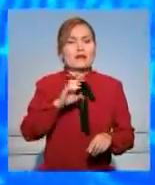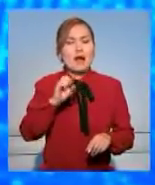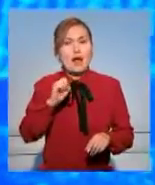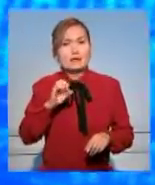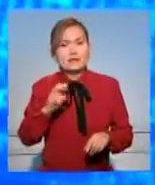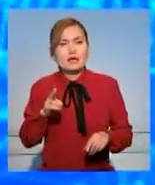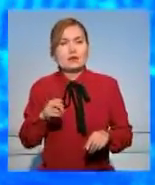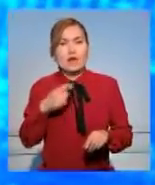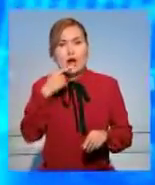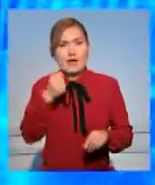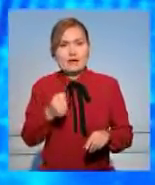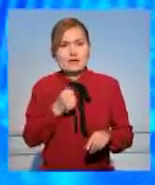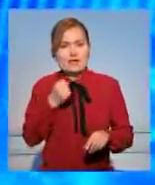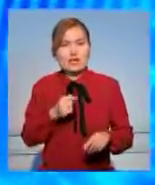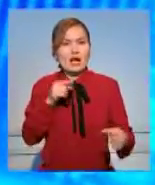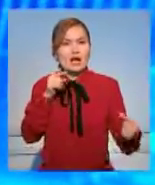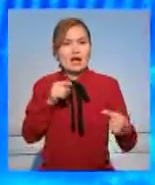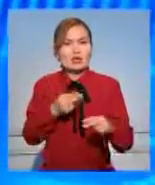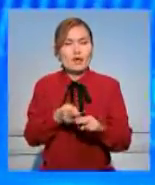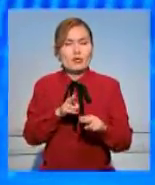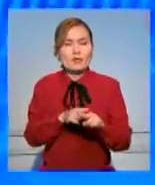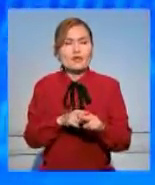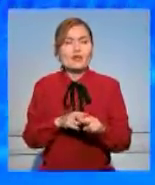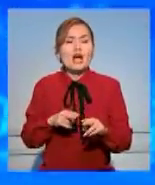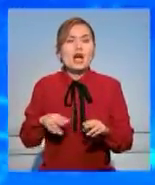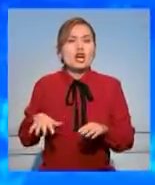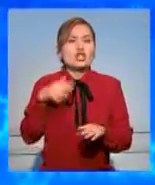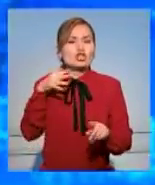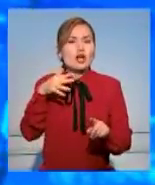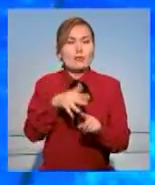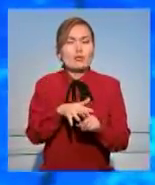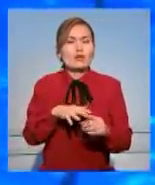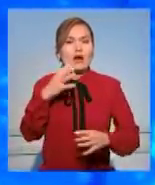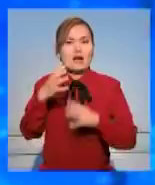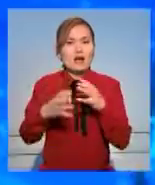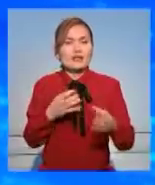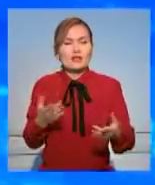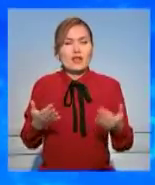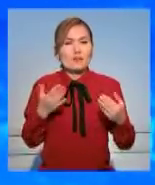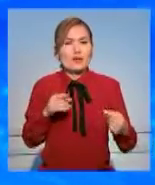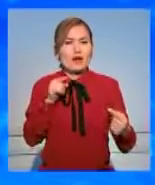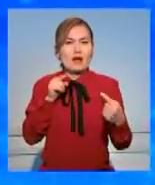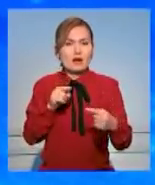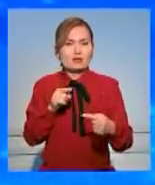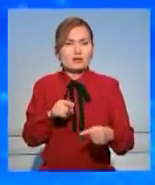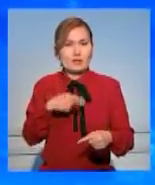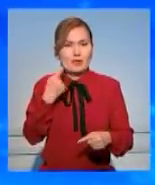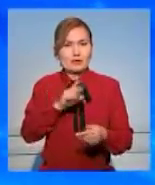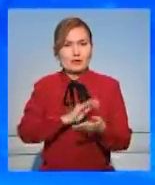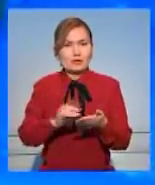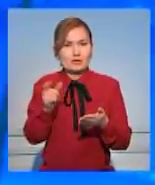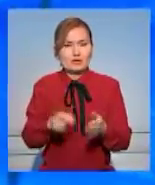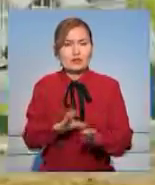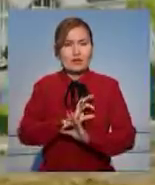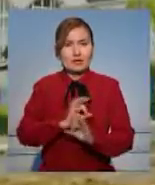әскери іс-қимылды қатаң сынап, шабуыл халықаралық талаптарға қайшы деп атады. Толығырақ әріптесім Ержан Жүніс